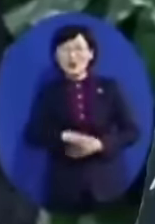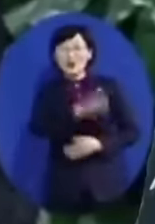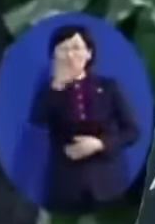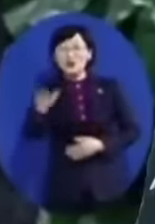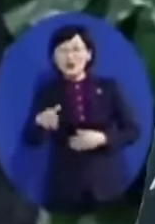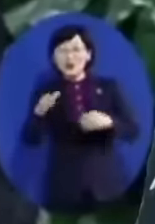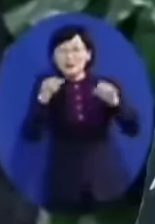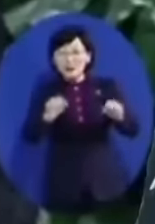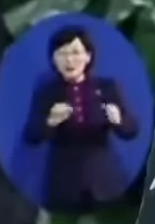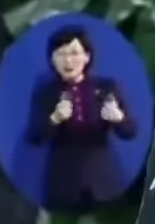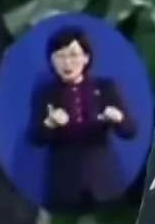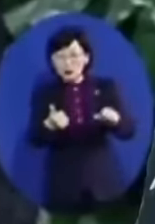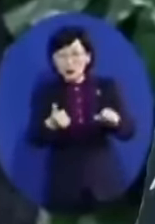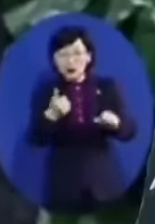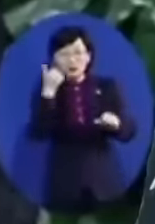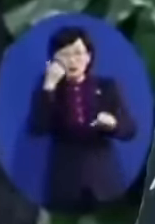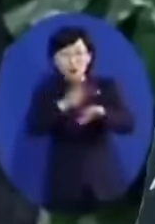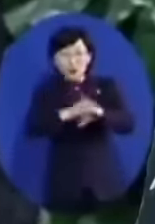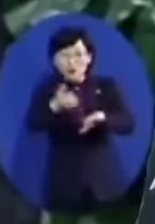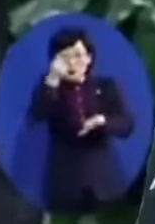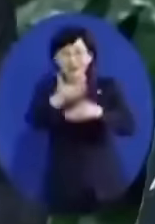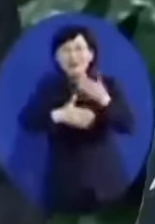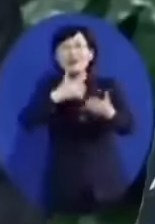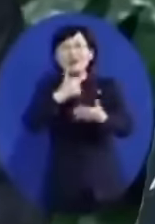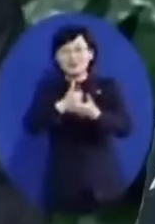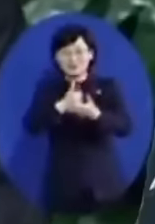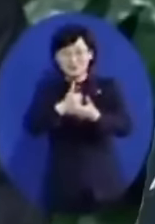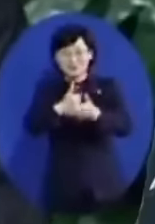살고 죽는 고난은 하나님의 손에 있습니다.